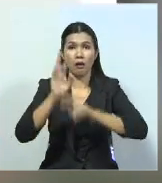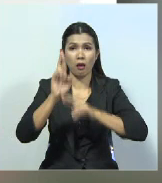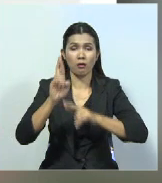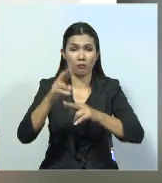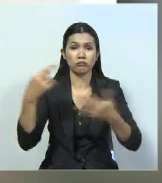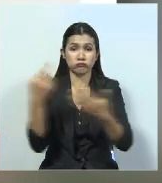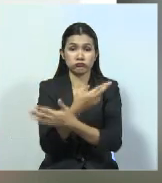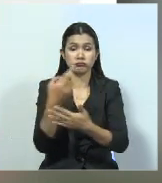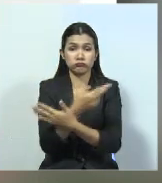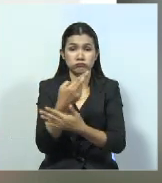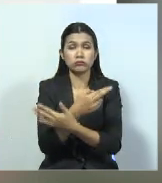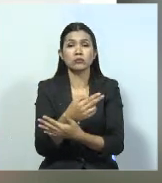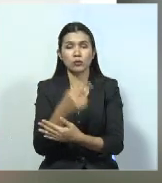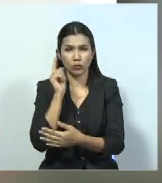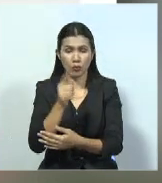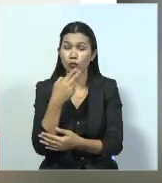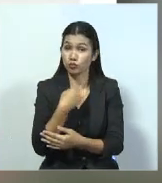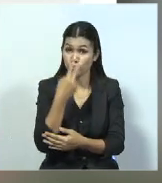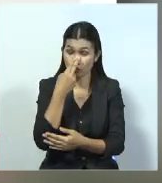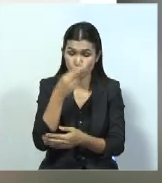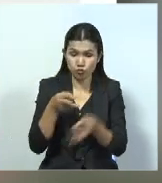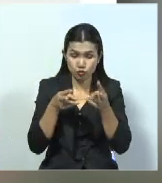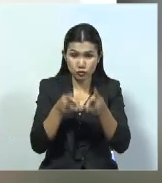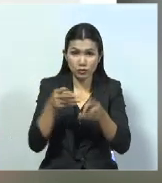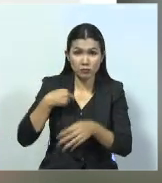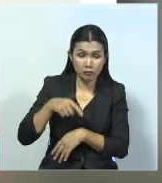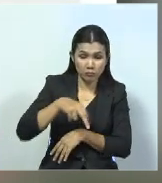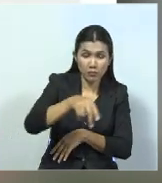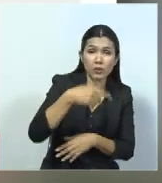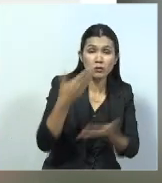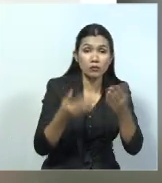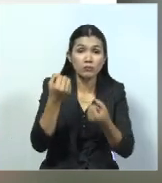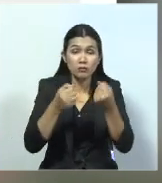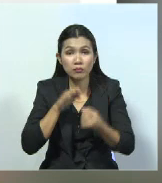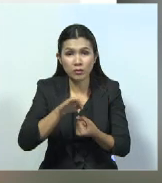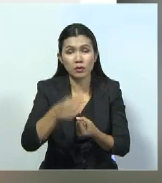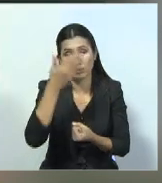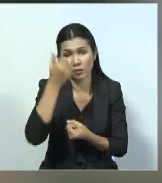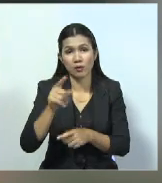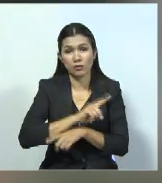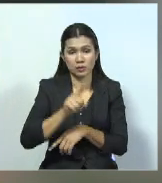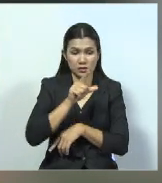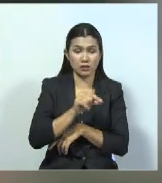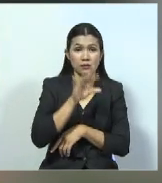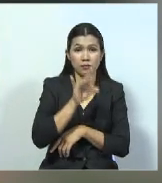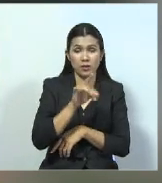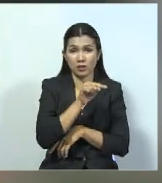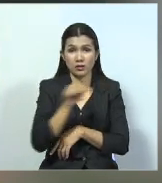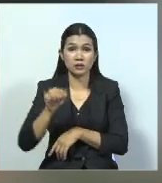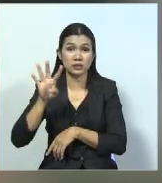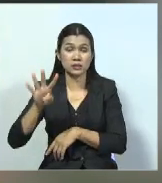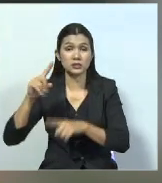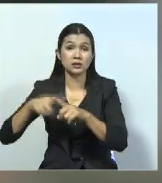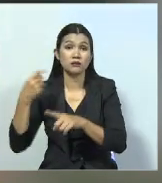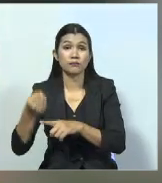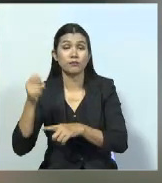ายโดยจังหวัดราชบุรีโปรดศึกษาเส้นทางหากเดินทางไปแถวนั้นเนื่องจากวันที่28พฤศจิกายนถึง4ธันว